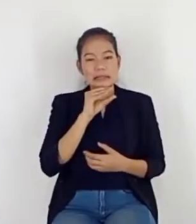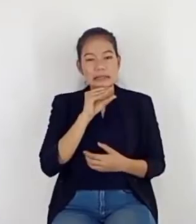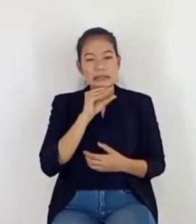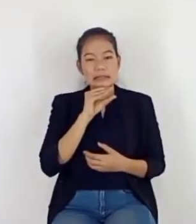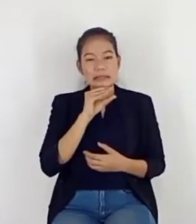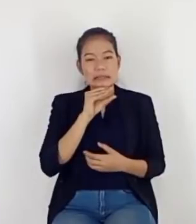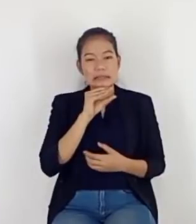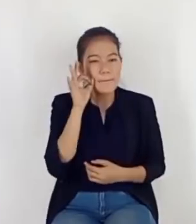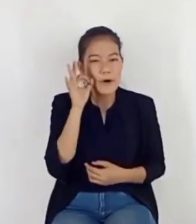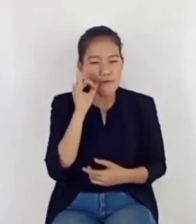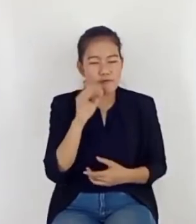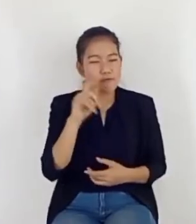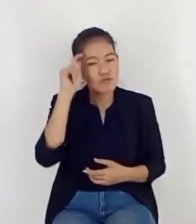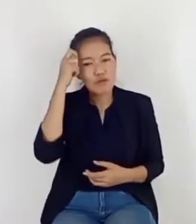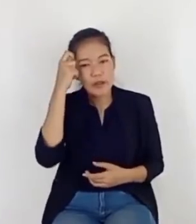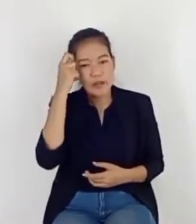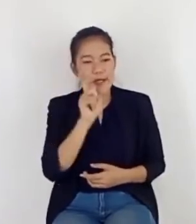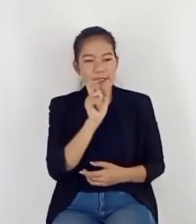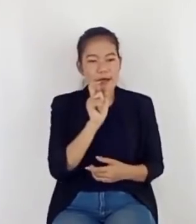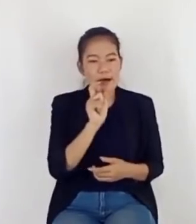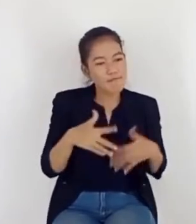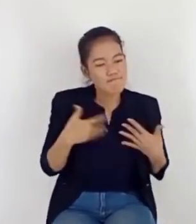kata maaf dan penghiburan.